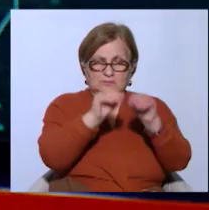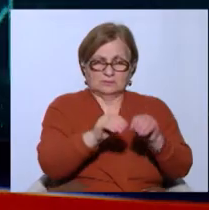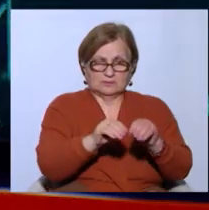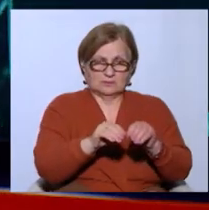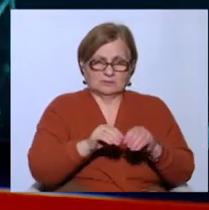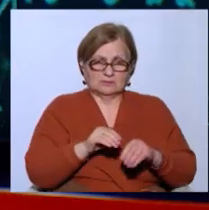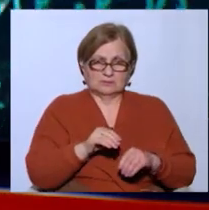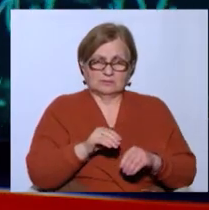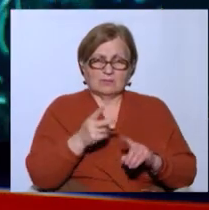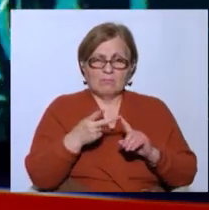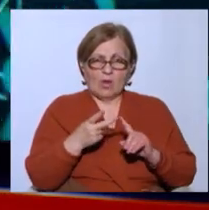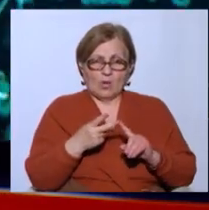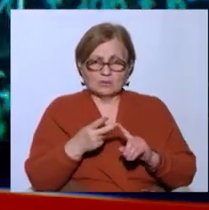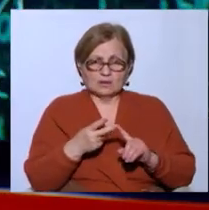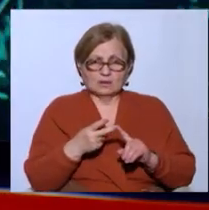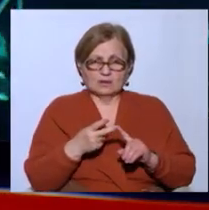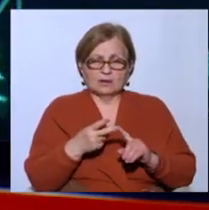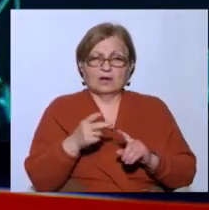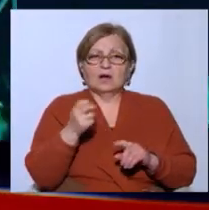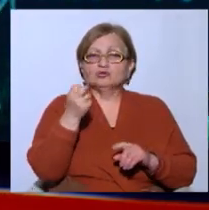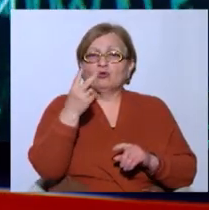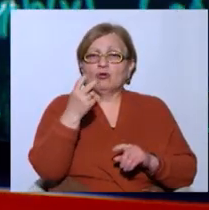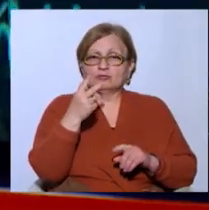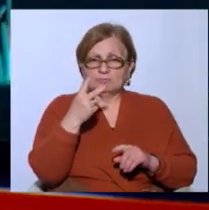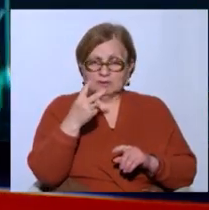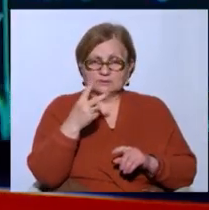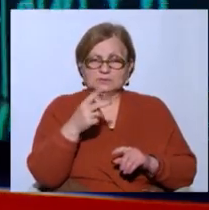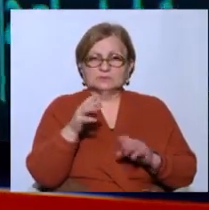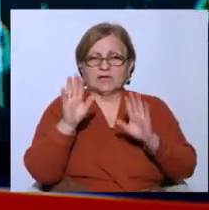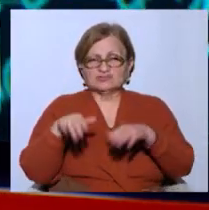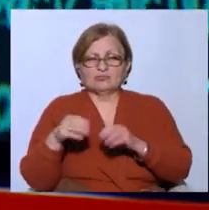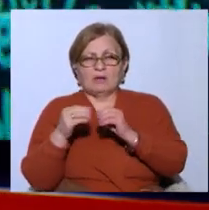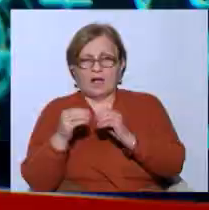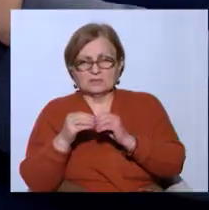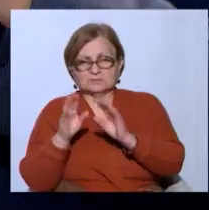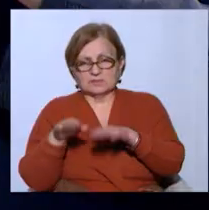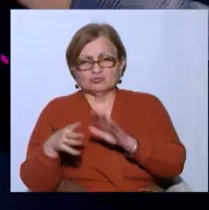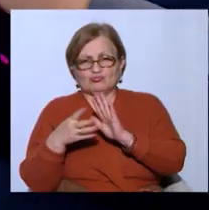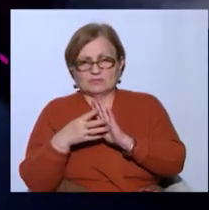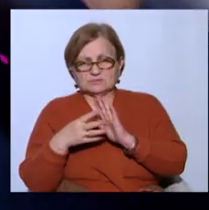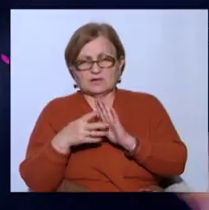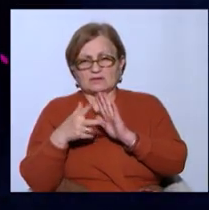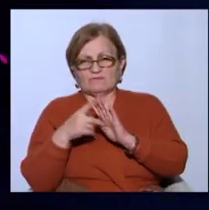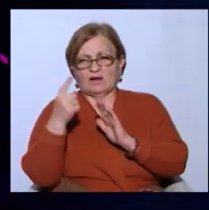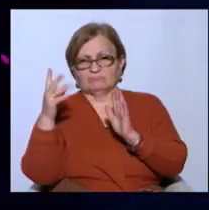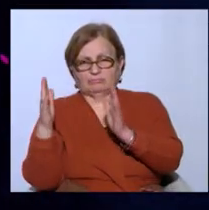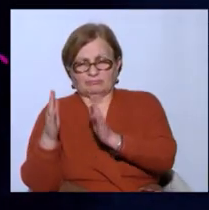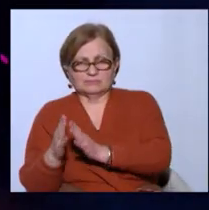შერჩეულია. შესაბამისად, მეორე პოზიციაზე დარჩა 11 ადამიანი. ასევე დარჩა 10, მერე 9, მერე